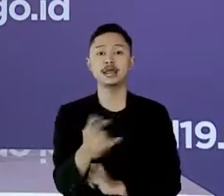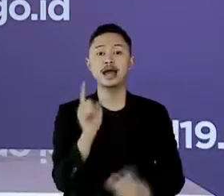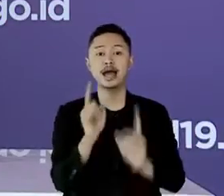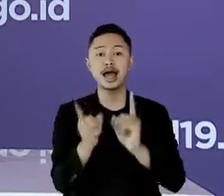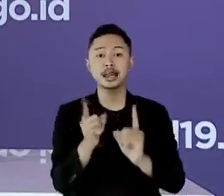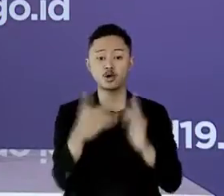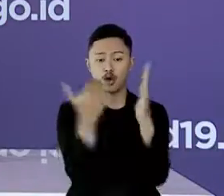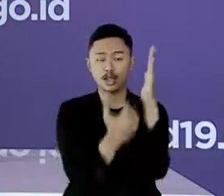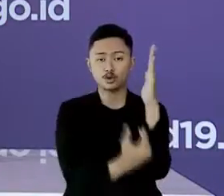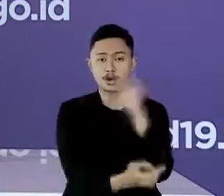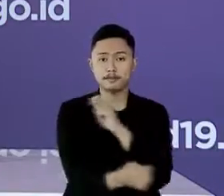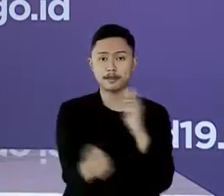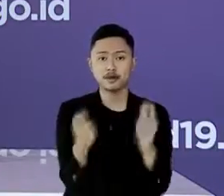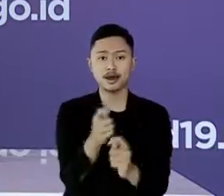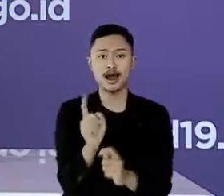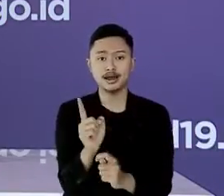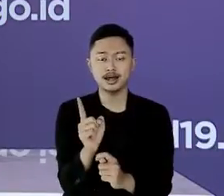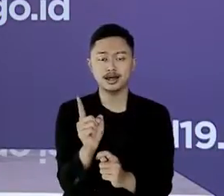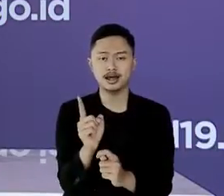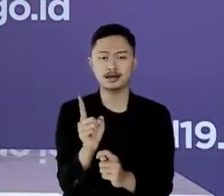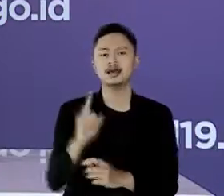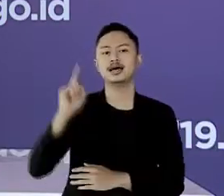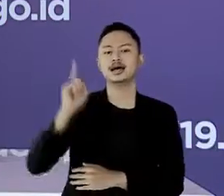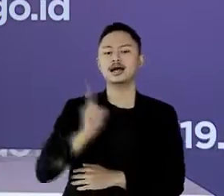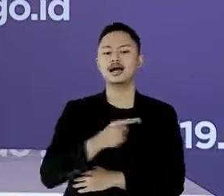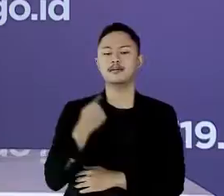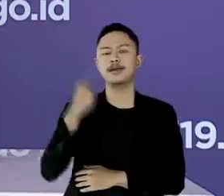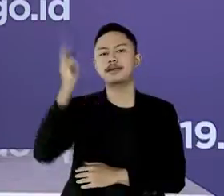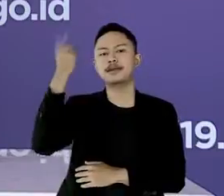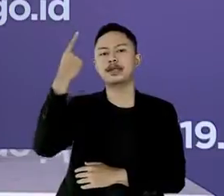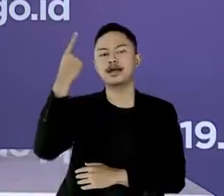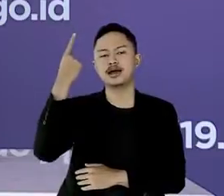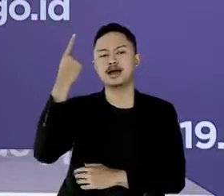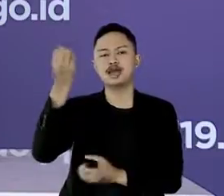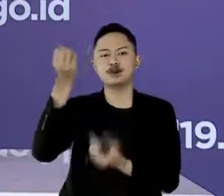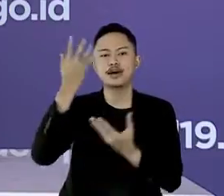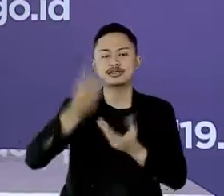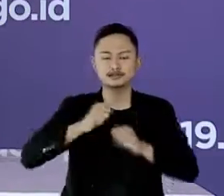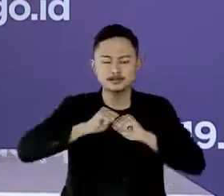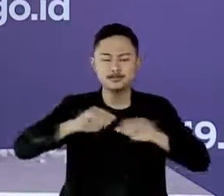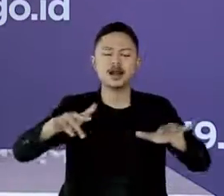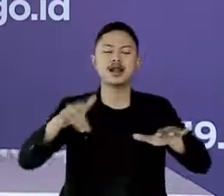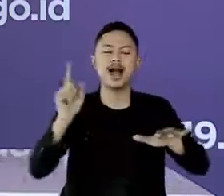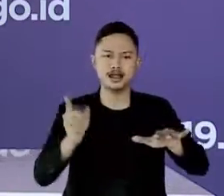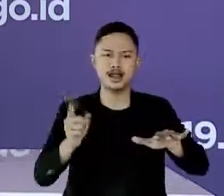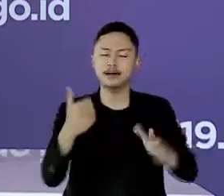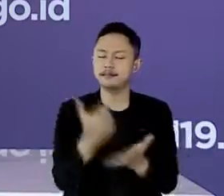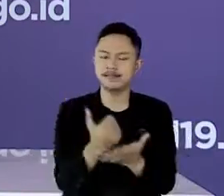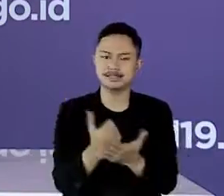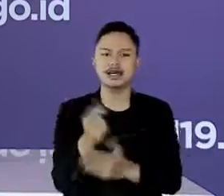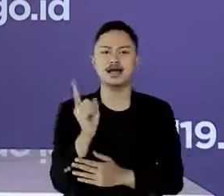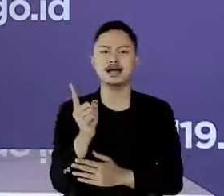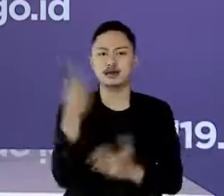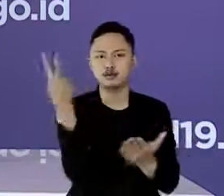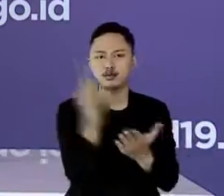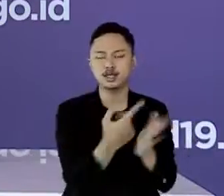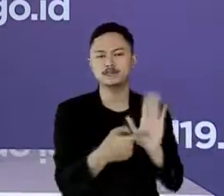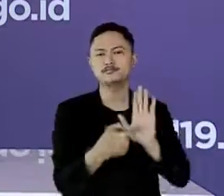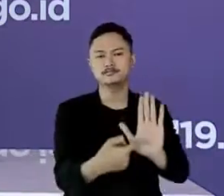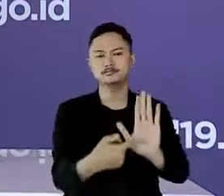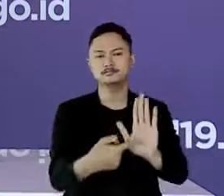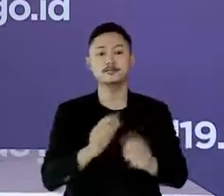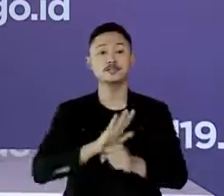terjadi perubahan pengaturan maka pemerintah akan melakukan pemberitahuan secara transparan dan aktual kepada publik